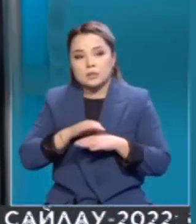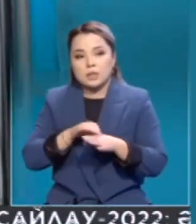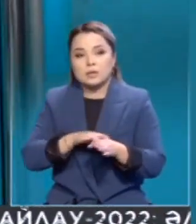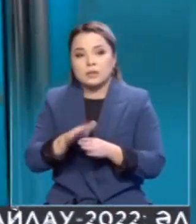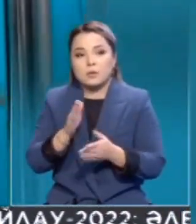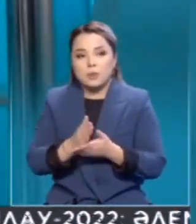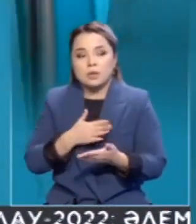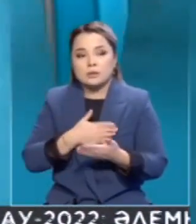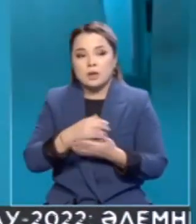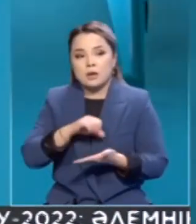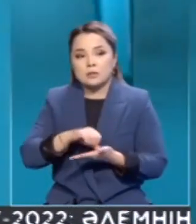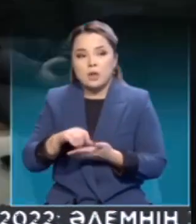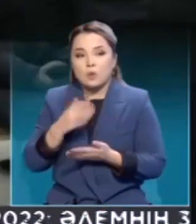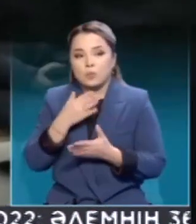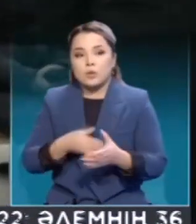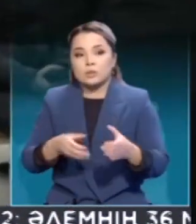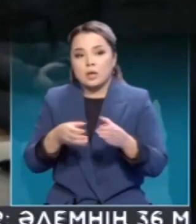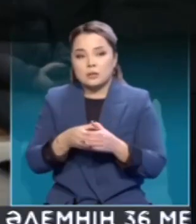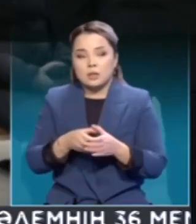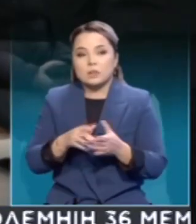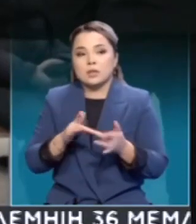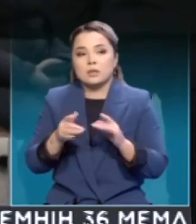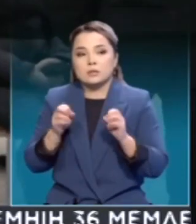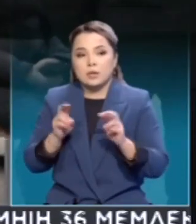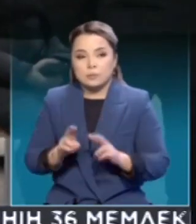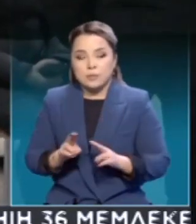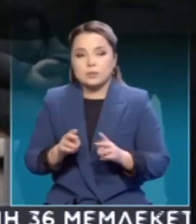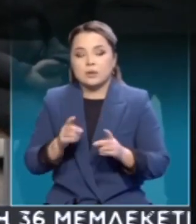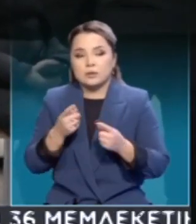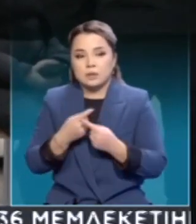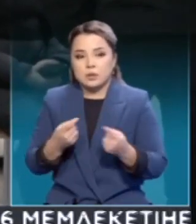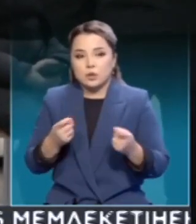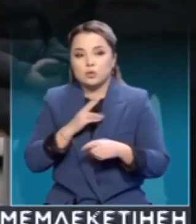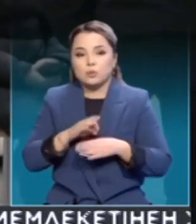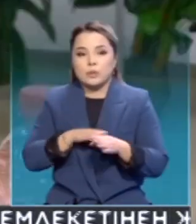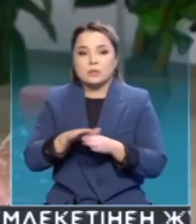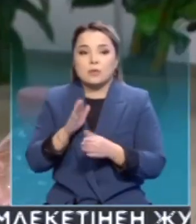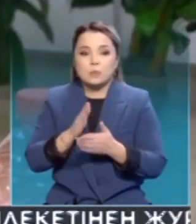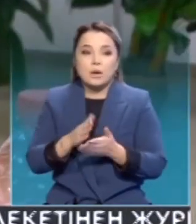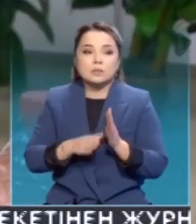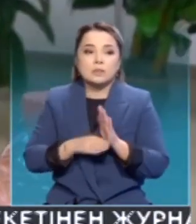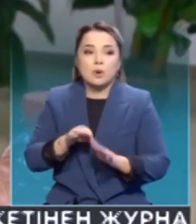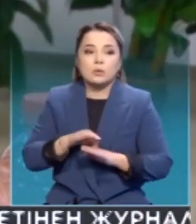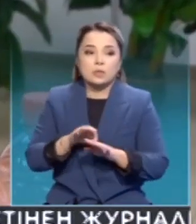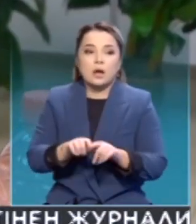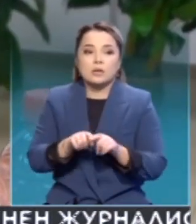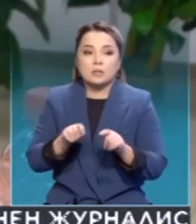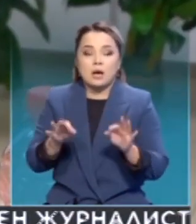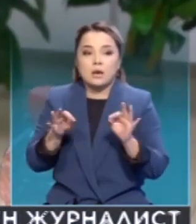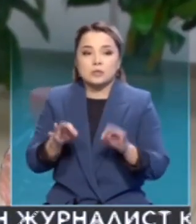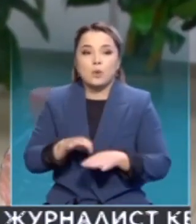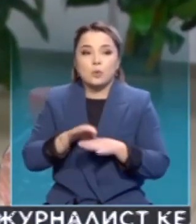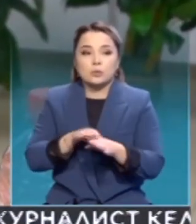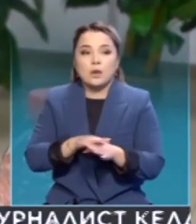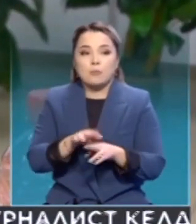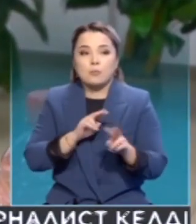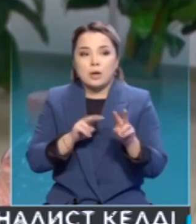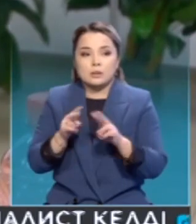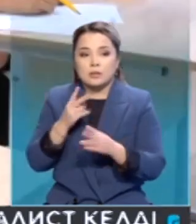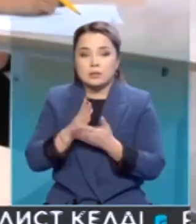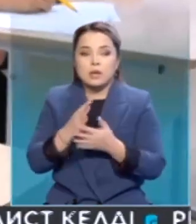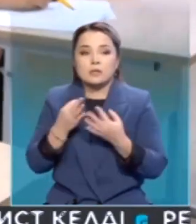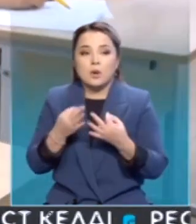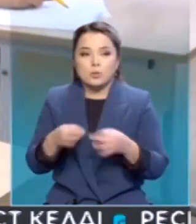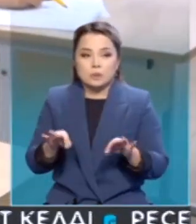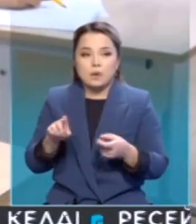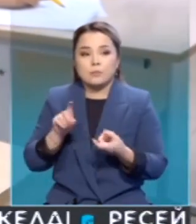қоса еріктілер бұқаралық ақпарат құралдары мен әлеуметтік желілерде сараптама жүргізген. Сайлаудың ашықтығы мен әділ өтуін бақылаған.